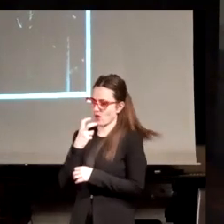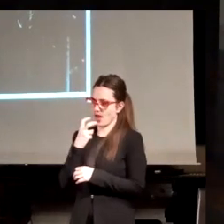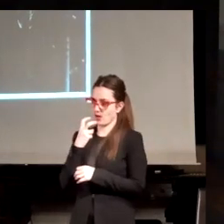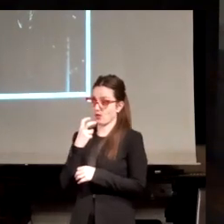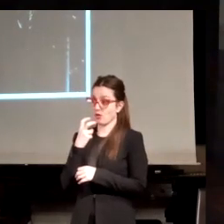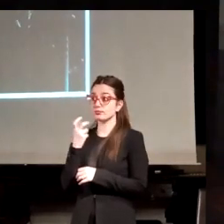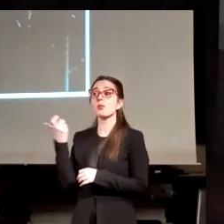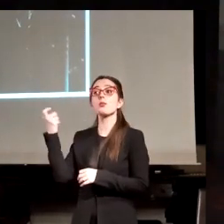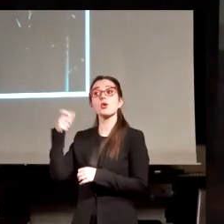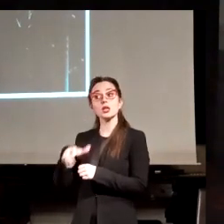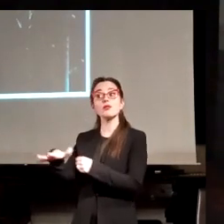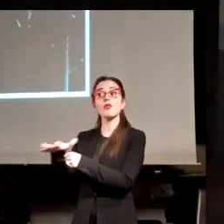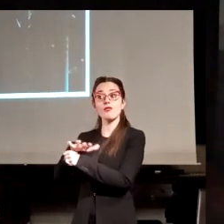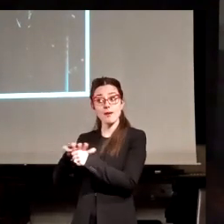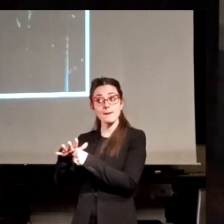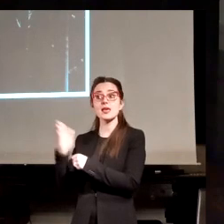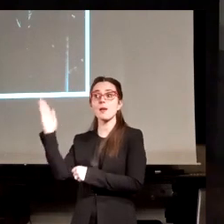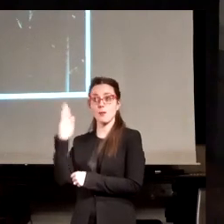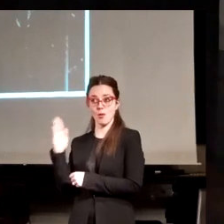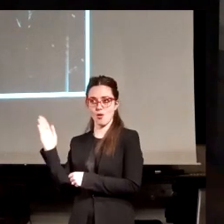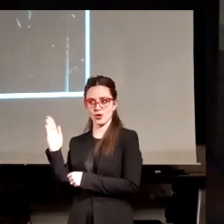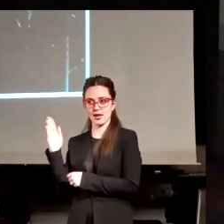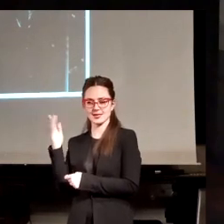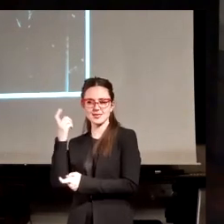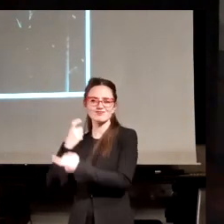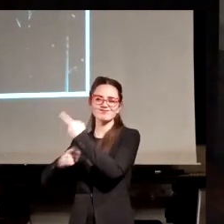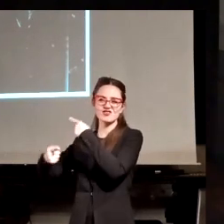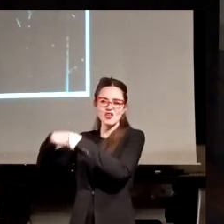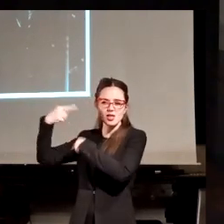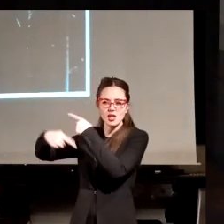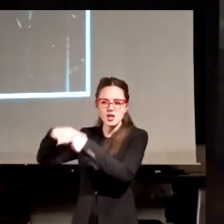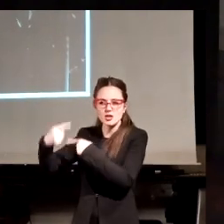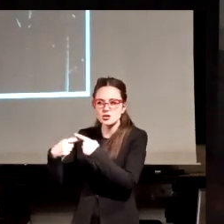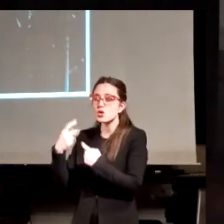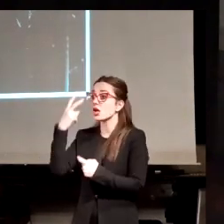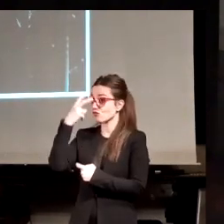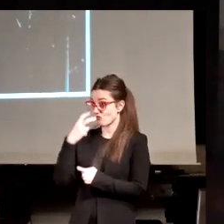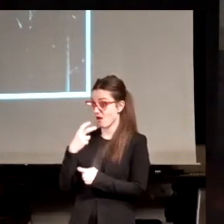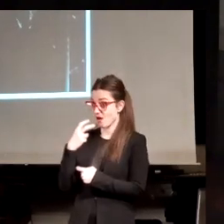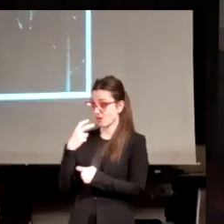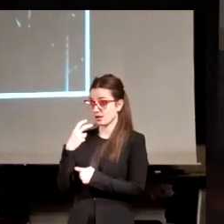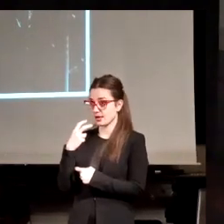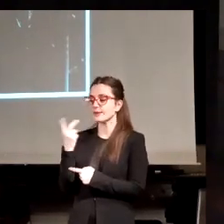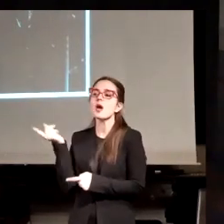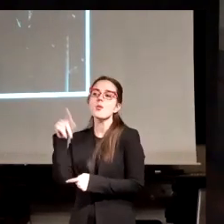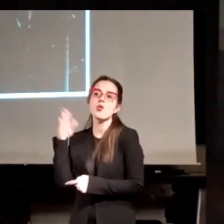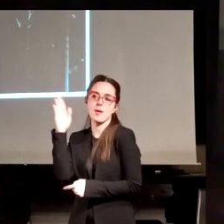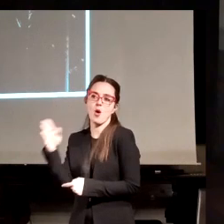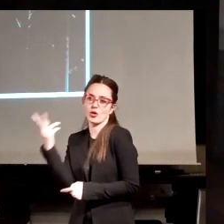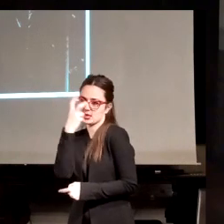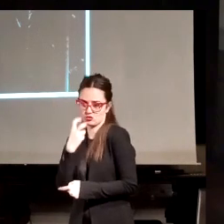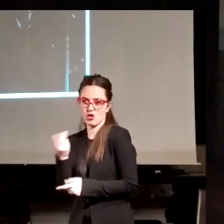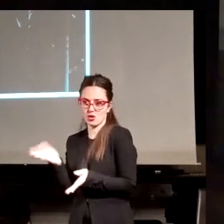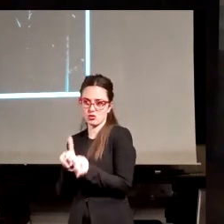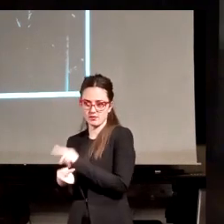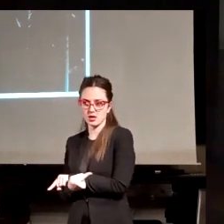sono stati il ramo paterno stati ciechi per sei generazioni ed è una cosa che poi ha ereditato lui stesso